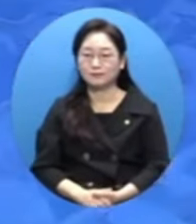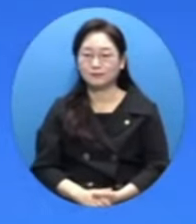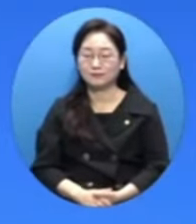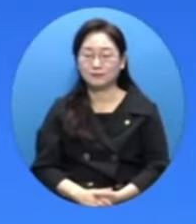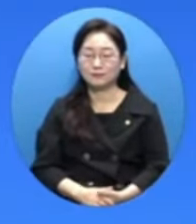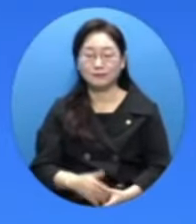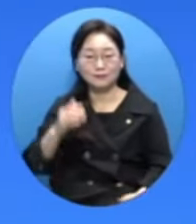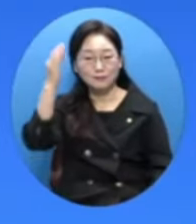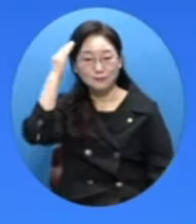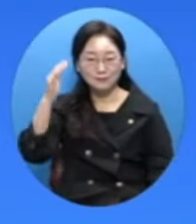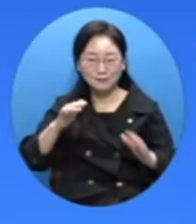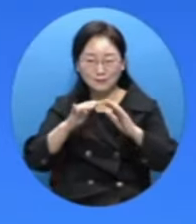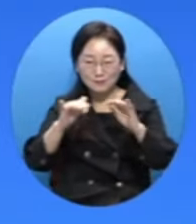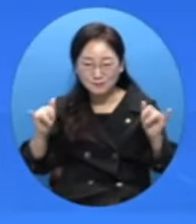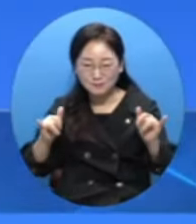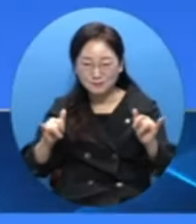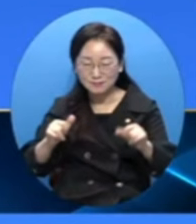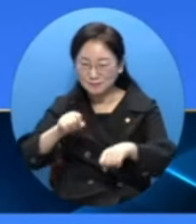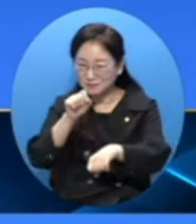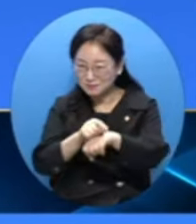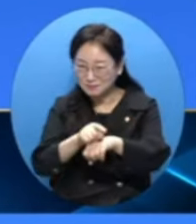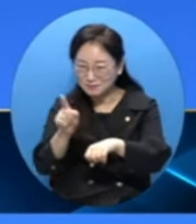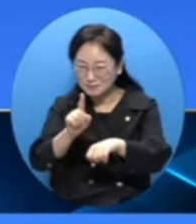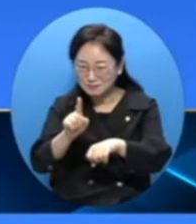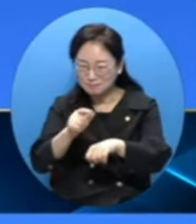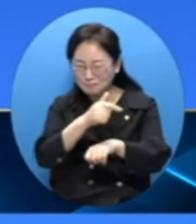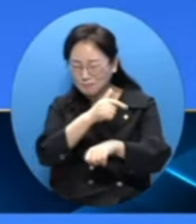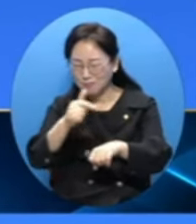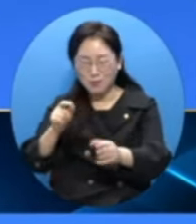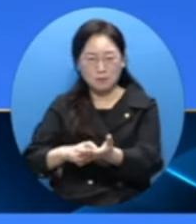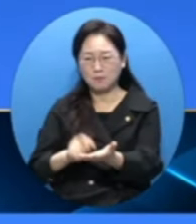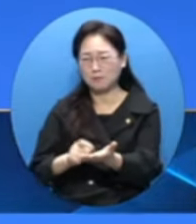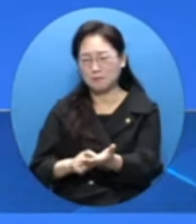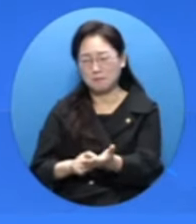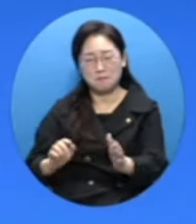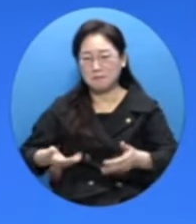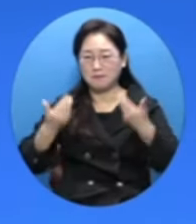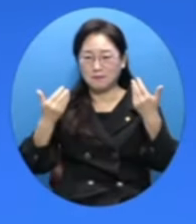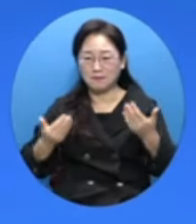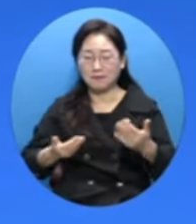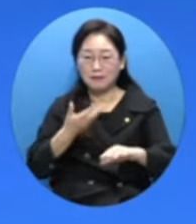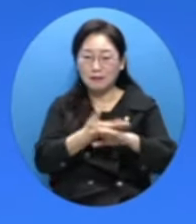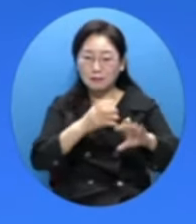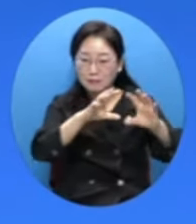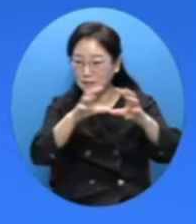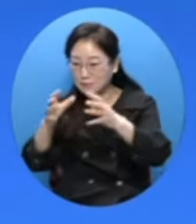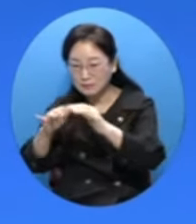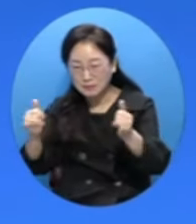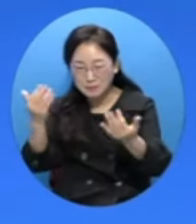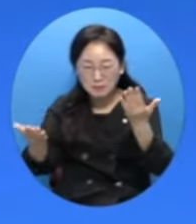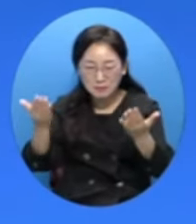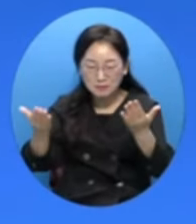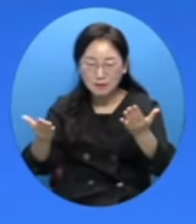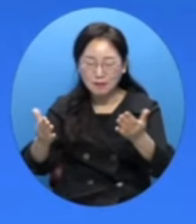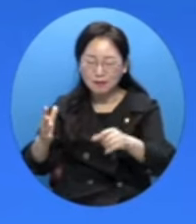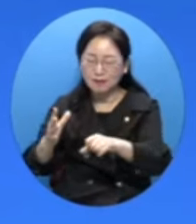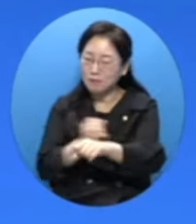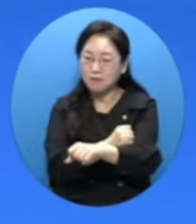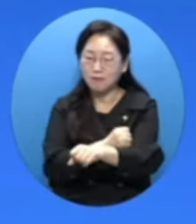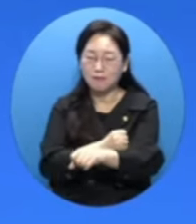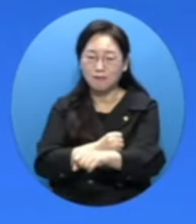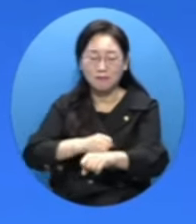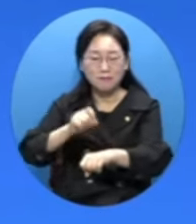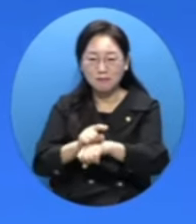우리 한국 사람들이 성격이 매우 급한 편입니다. 다른 민족에 비해서 엄청 성격이